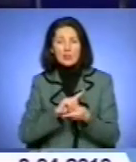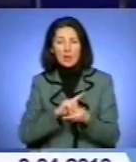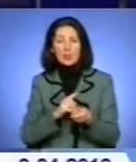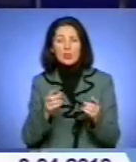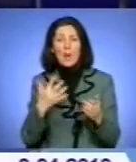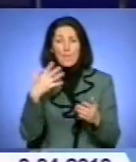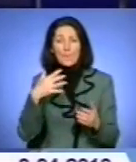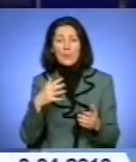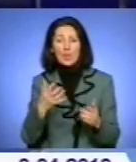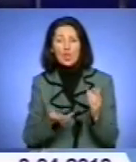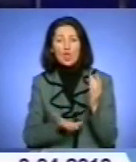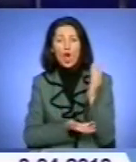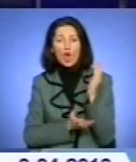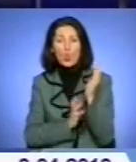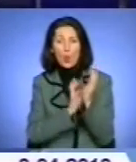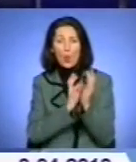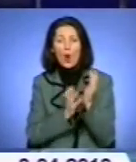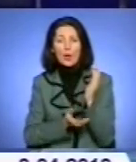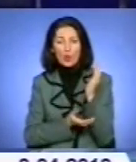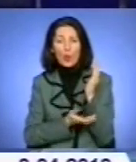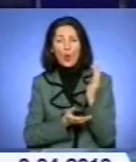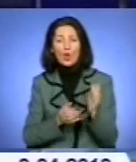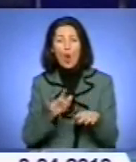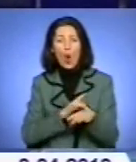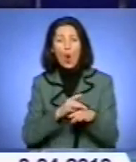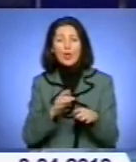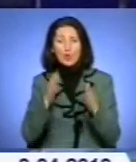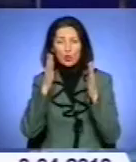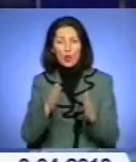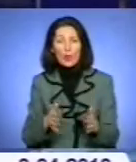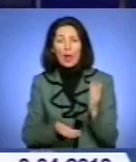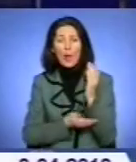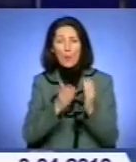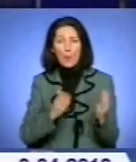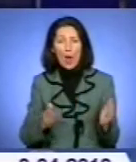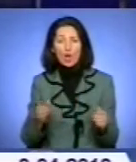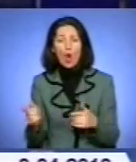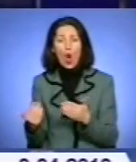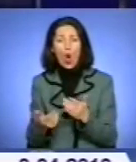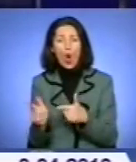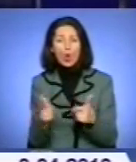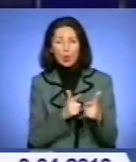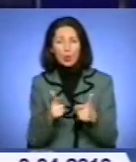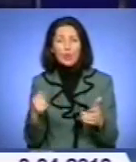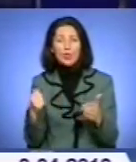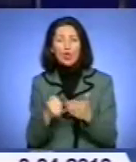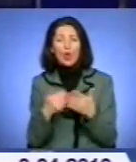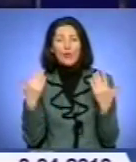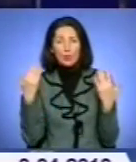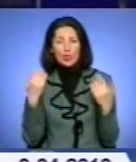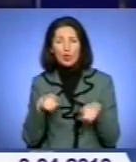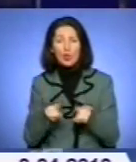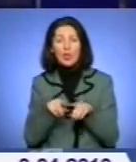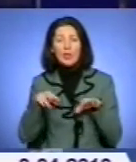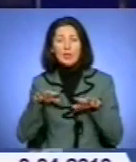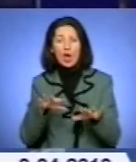Парк Шевченка Тернополя готується до сезону відпочинку. Такі заходи називають плановим оновленням крон дерев. Сьогодні цю тему